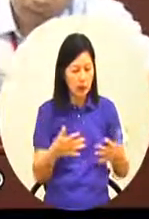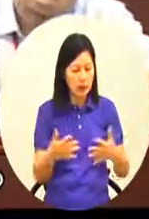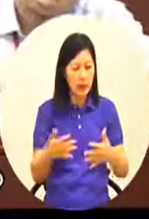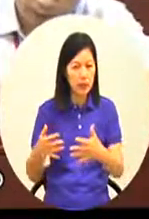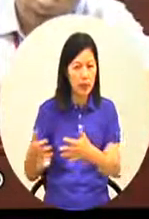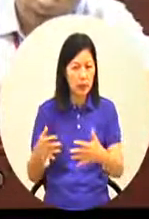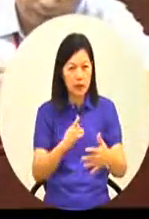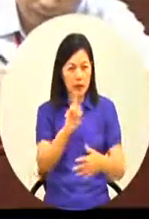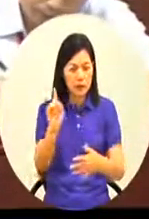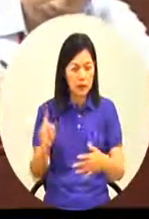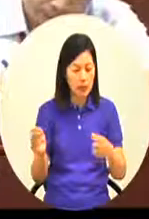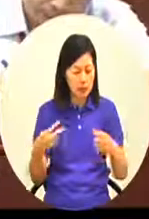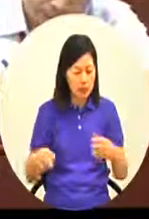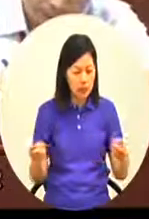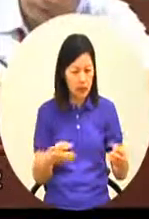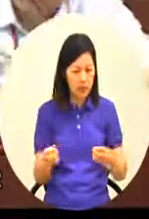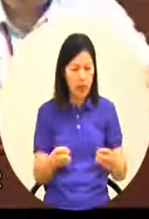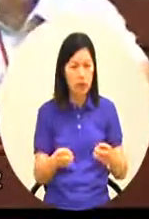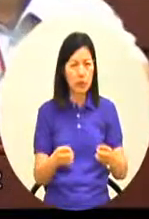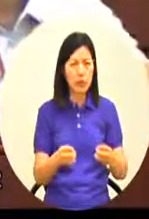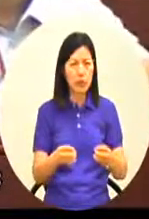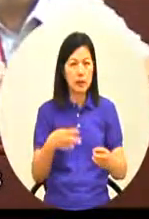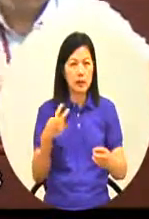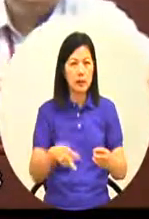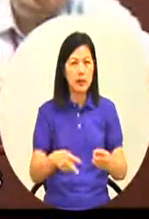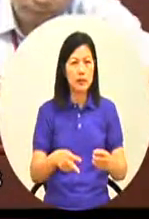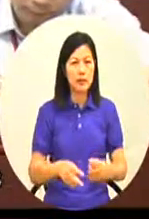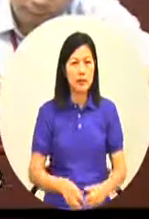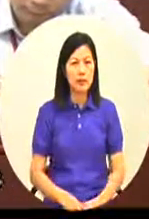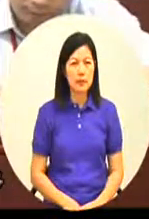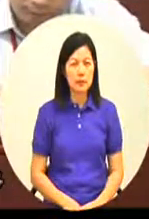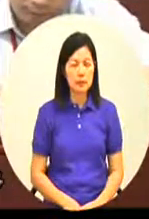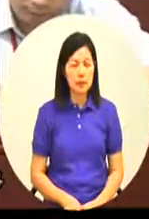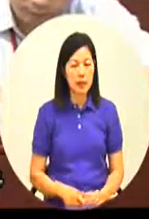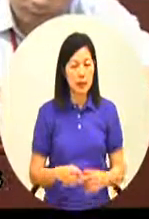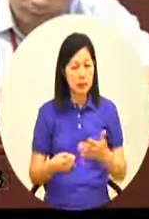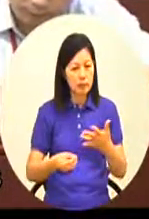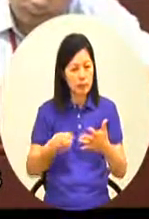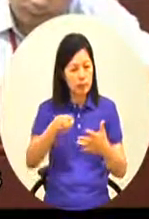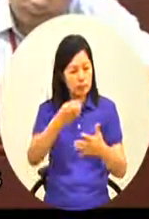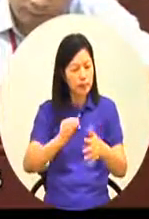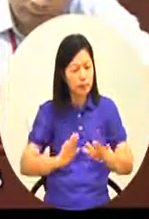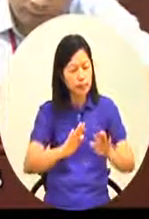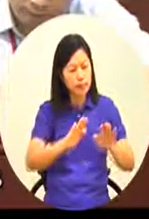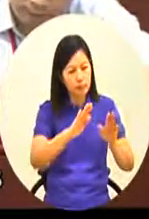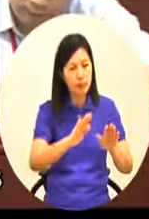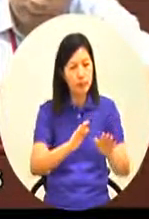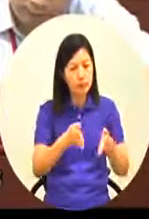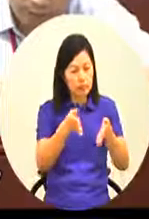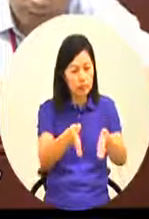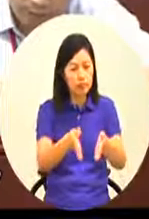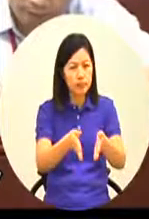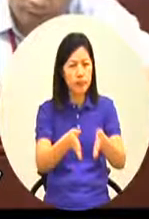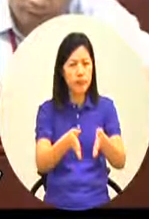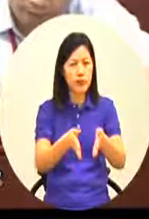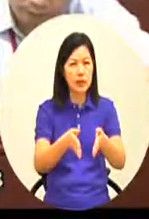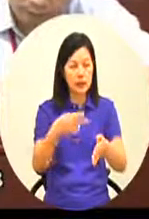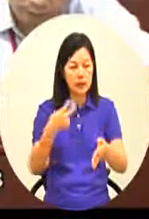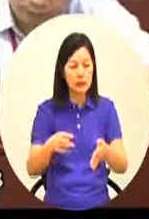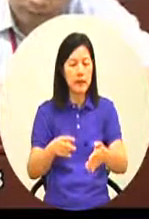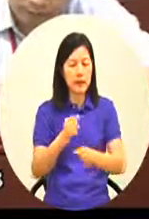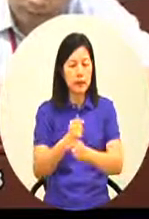员做一些讨论，那看看我们如何能够去有一个比较进步的往前推的方向出来，那我们再来